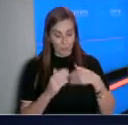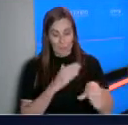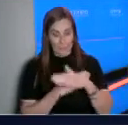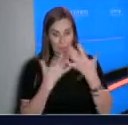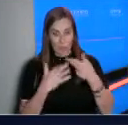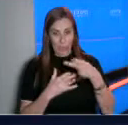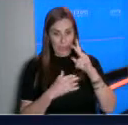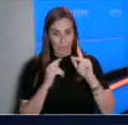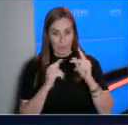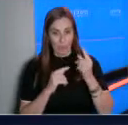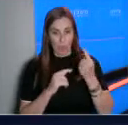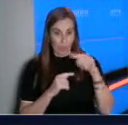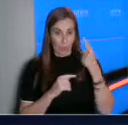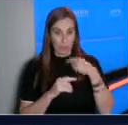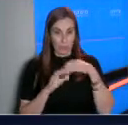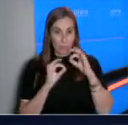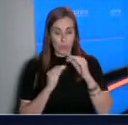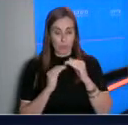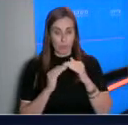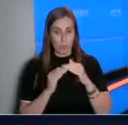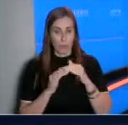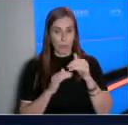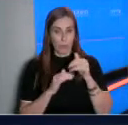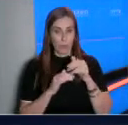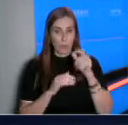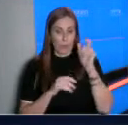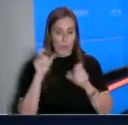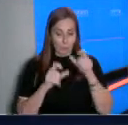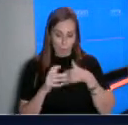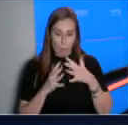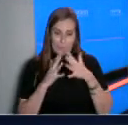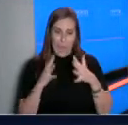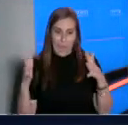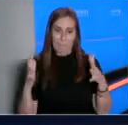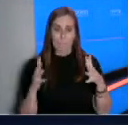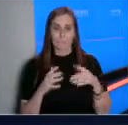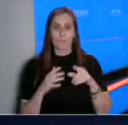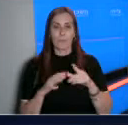אצא יהיה כבר עוד חבר, אנחנו ממש גדלים מבן אדם לבן אדם, ו...